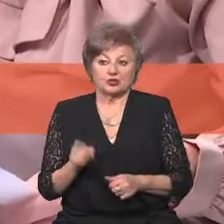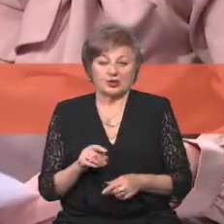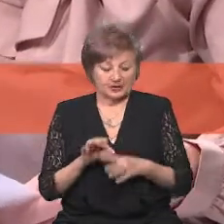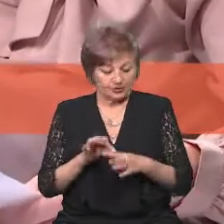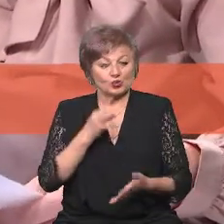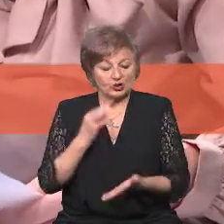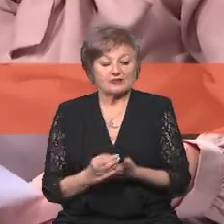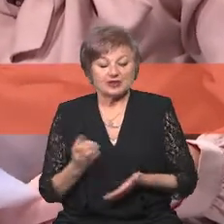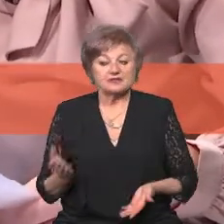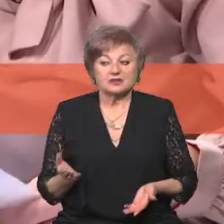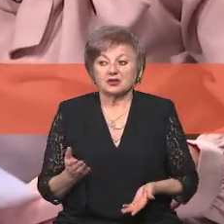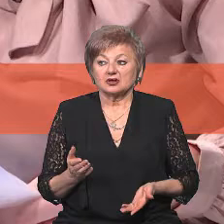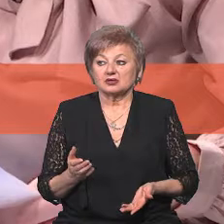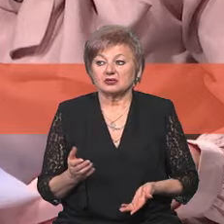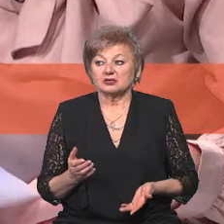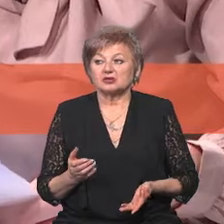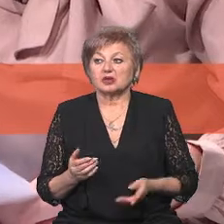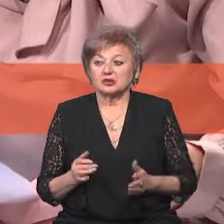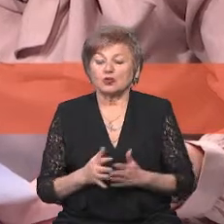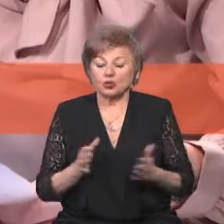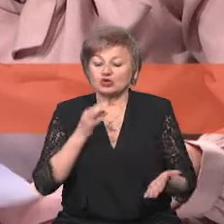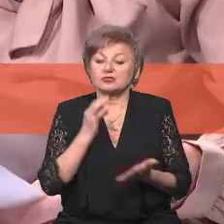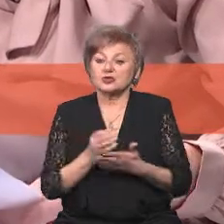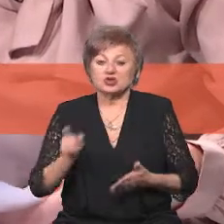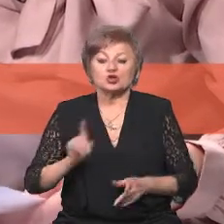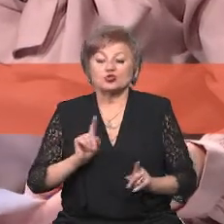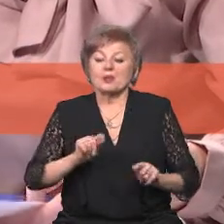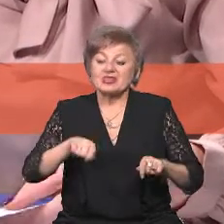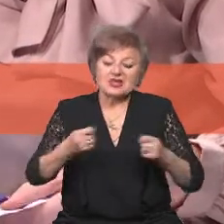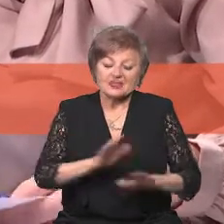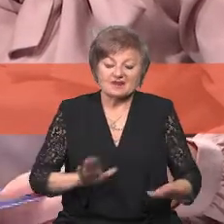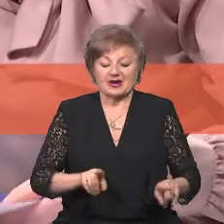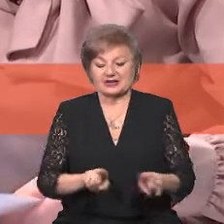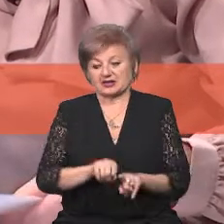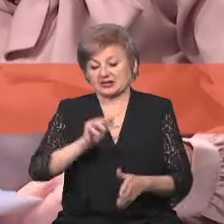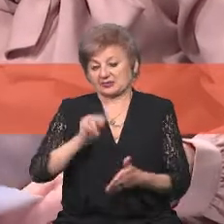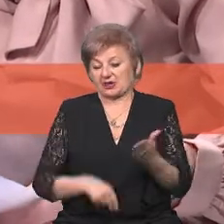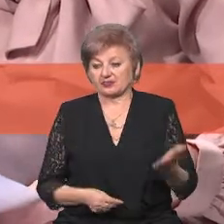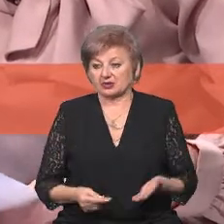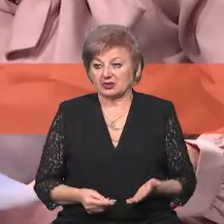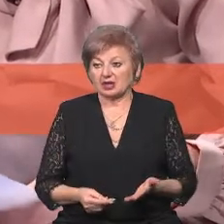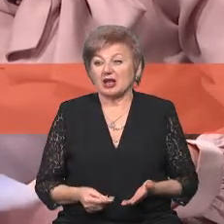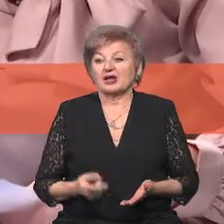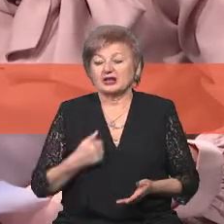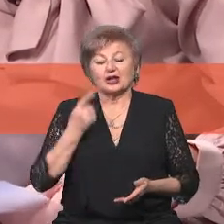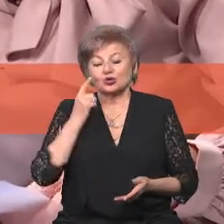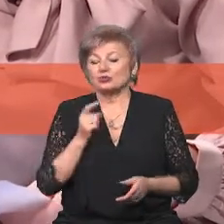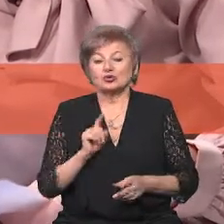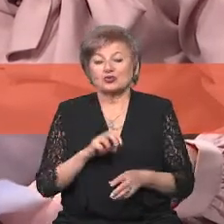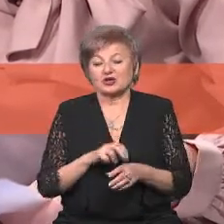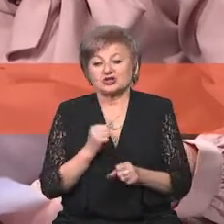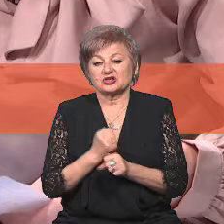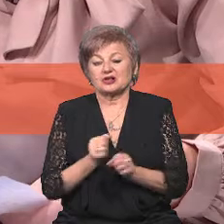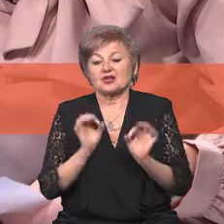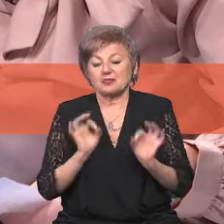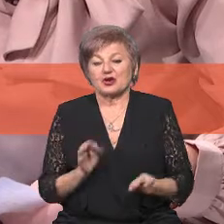все ж таки лікарів? Тобто, щоб вони не давали в такому випадку знаєте, довідки? Я не думаю, що лікарі будуть поступати правильно,